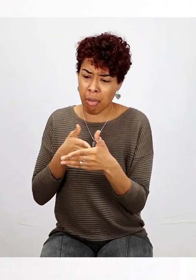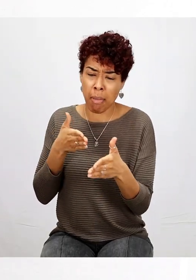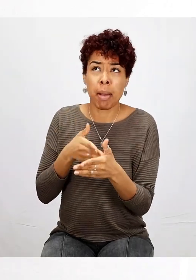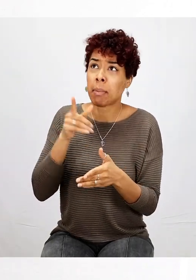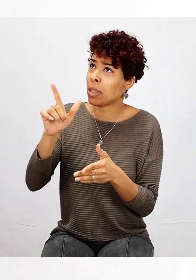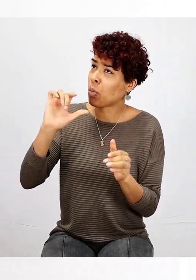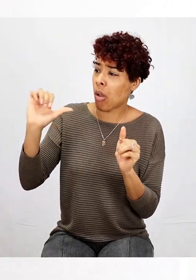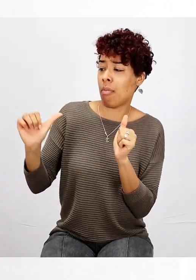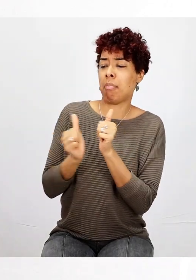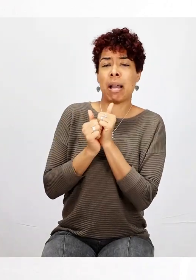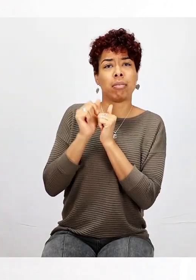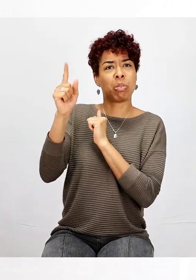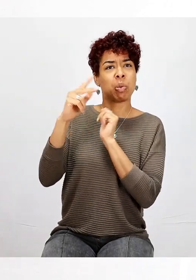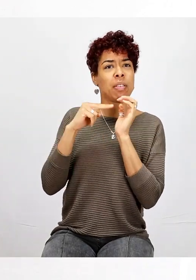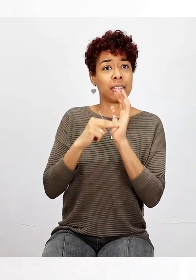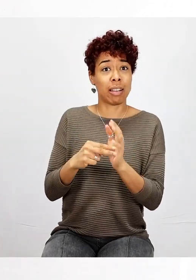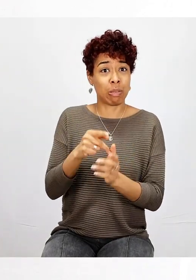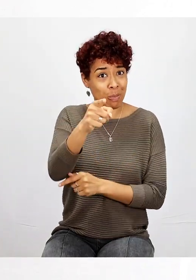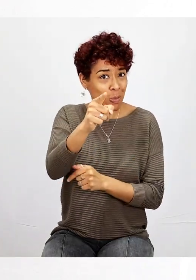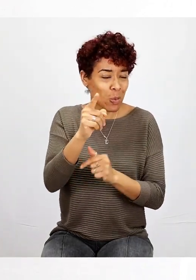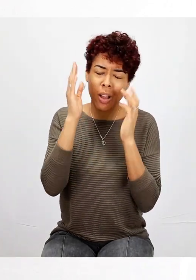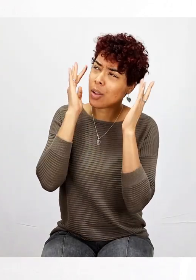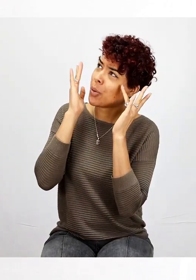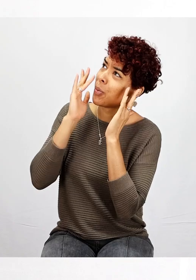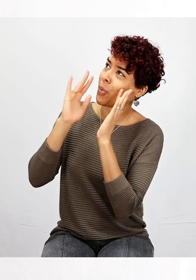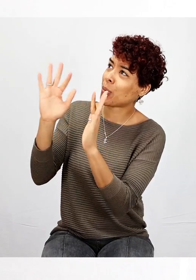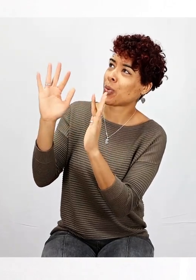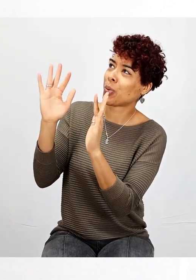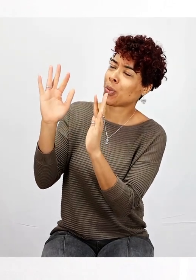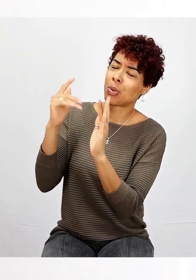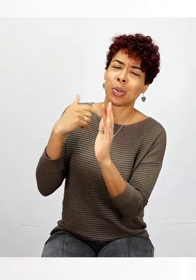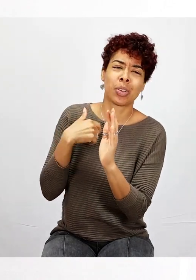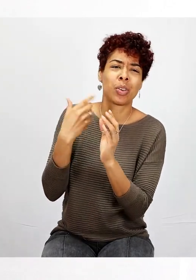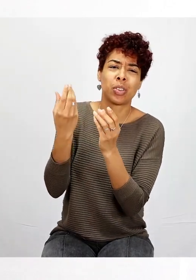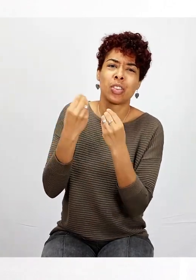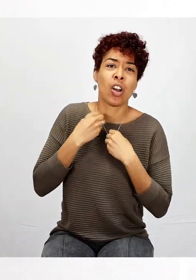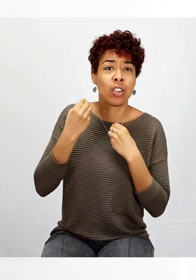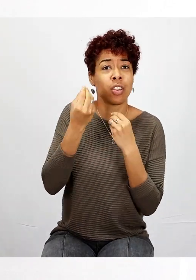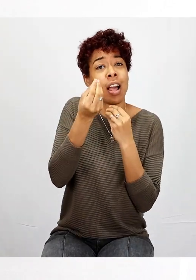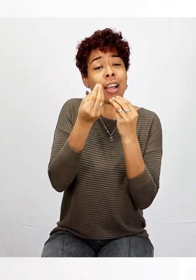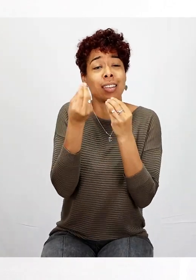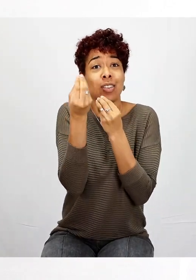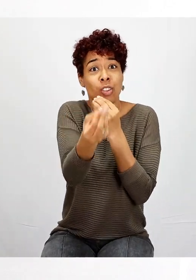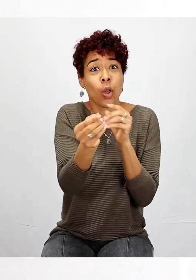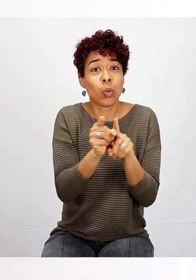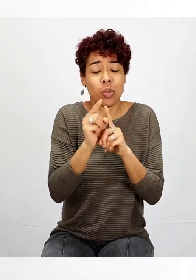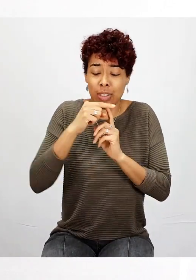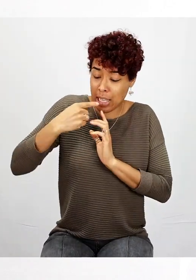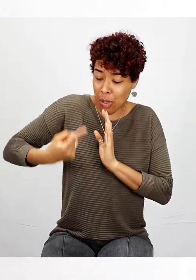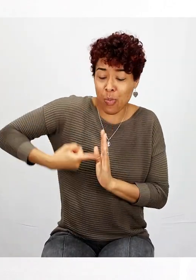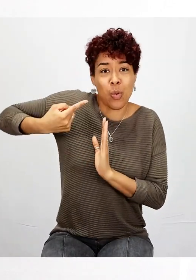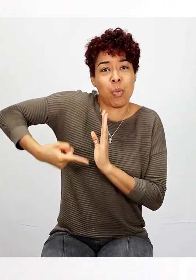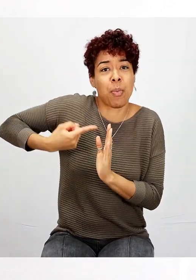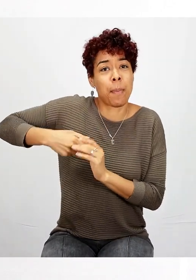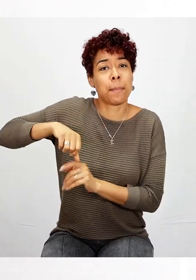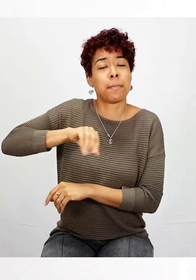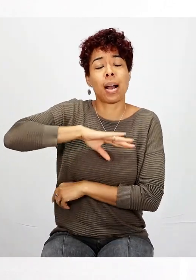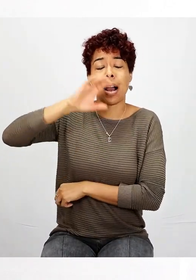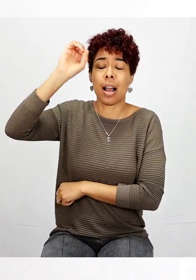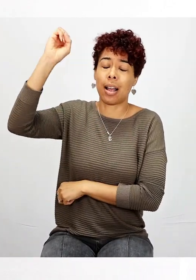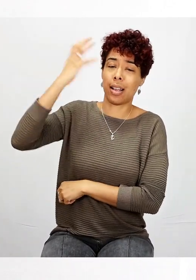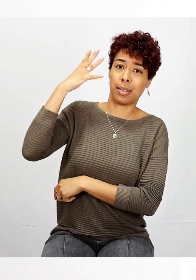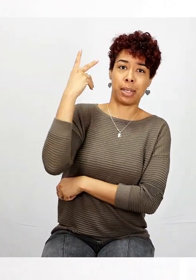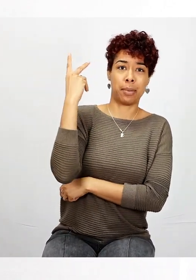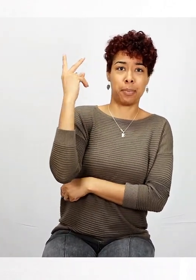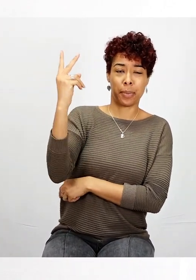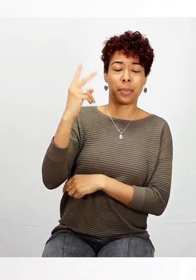es fidèle. Alors loue ton Dieu et que Dieu puisse te renouveler encore aujourd'hui par son esprit. Et j'aimerais